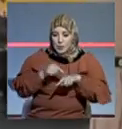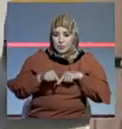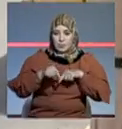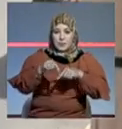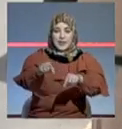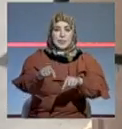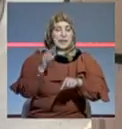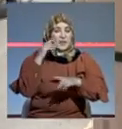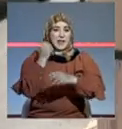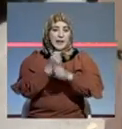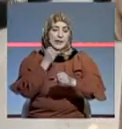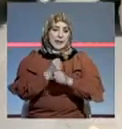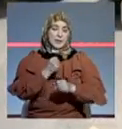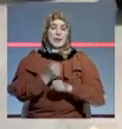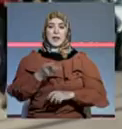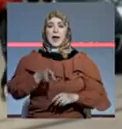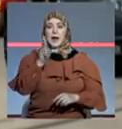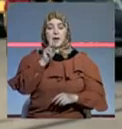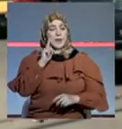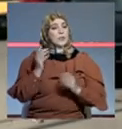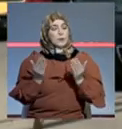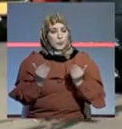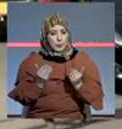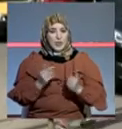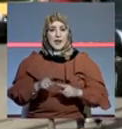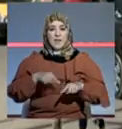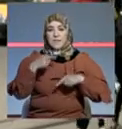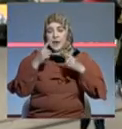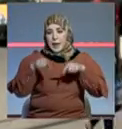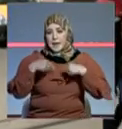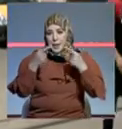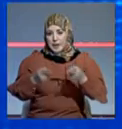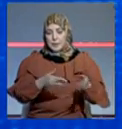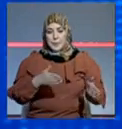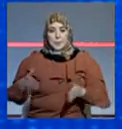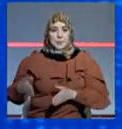في هذه الخدمات أكثر من منتظر في الأيام القادمة.